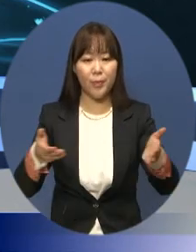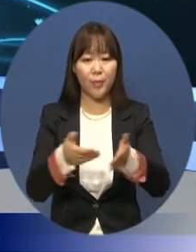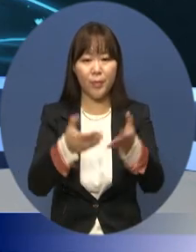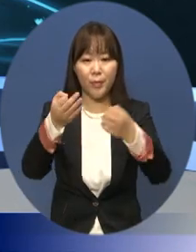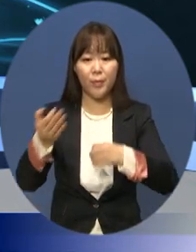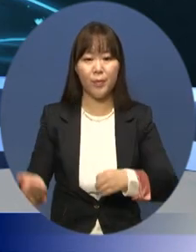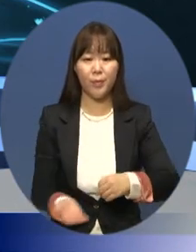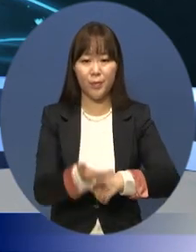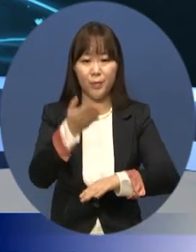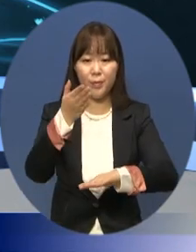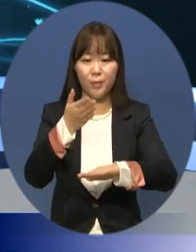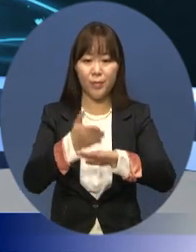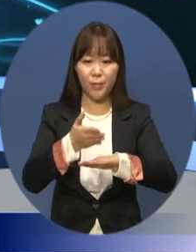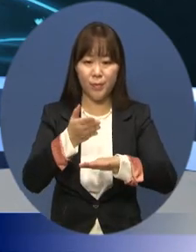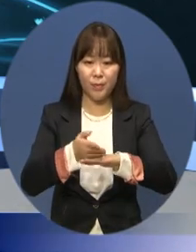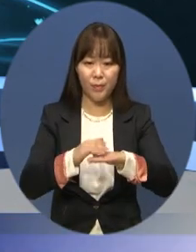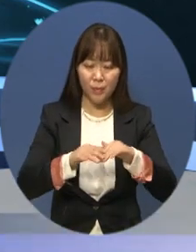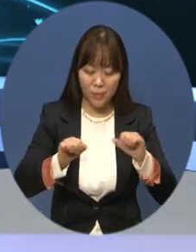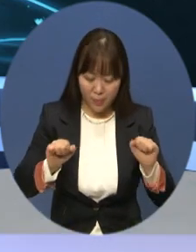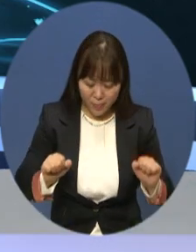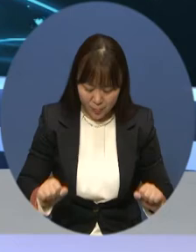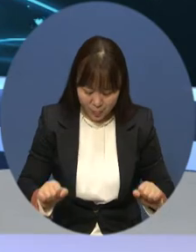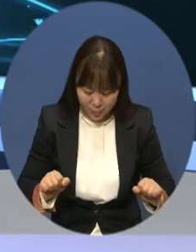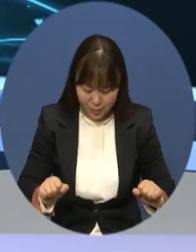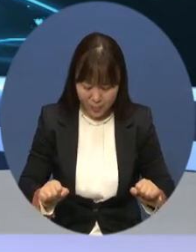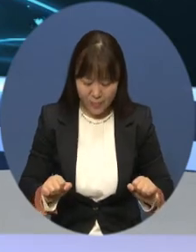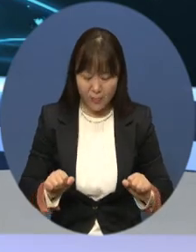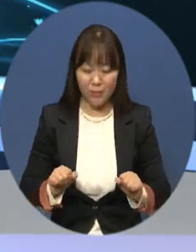마칩니다 시청해주신 여러분 고맙습니다